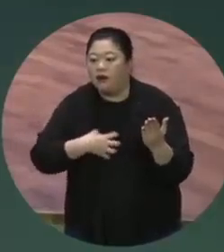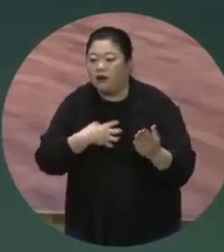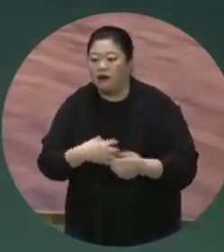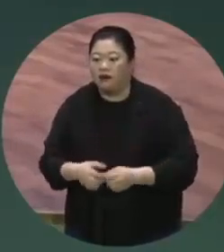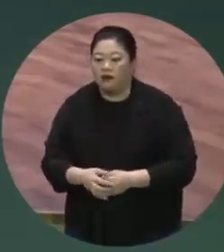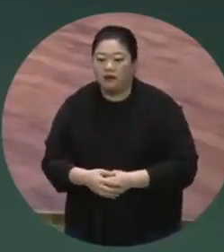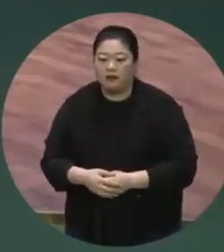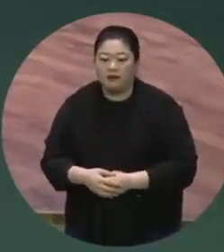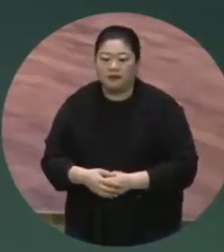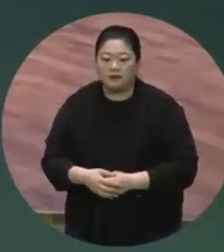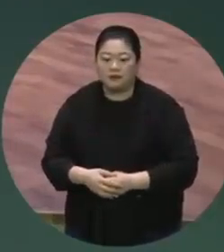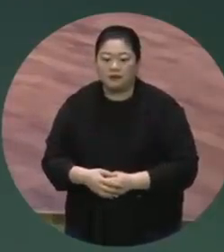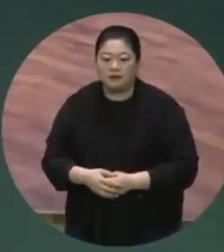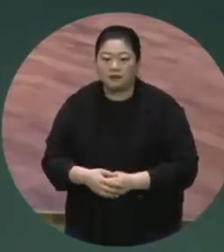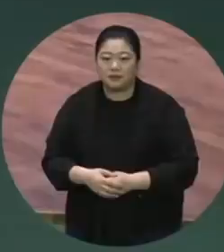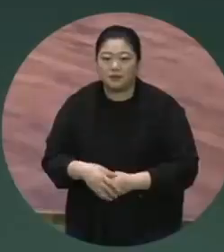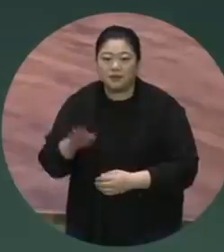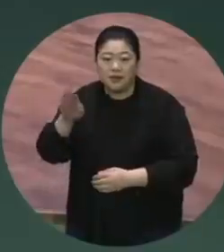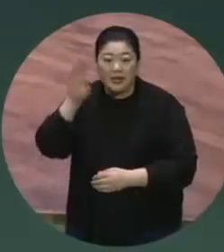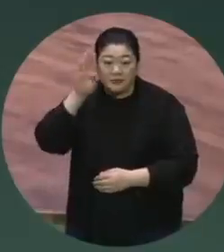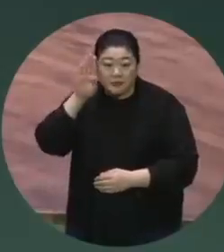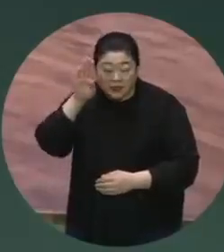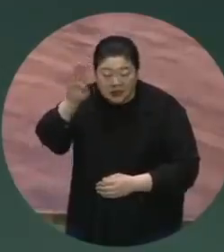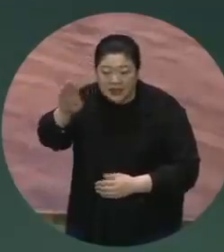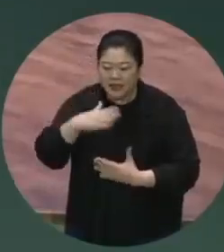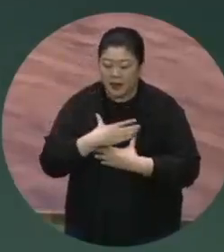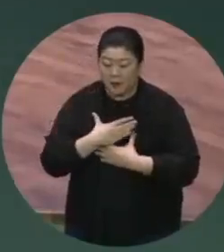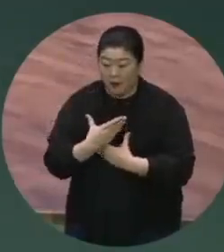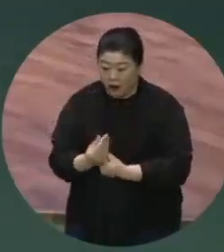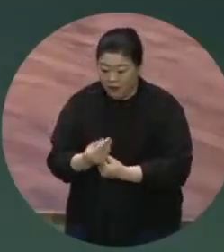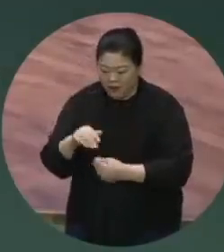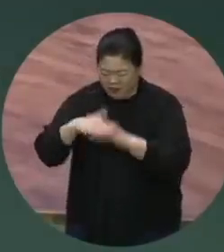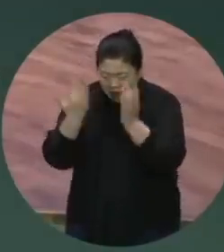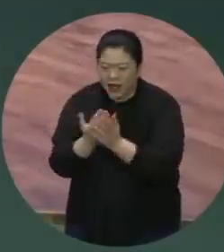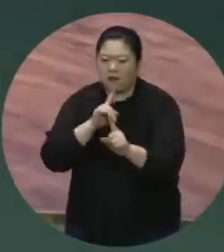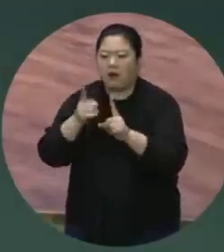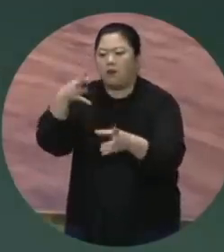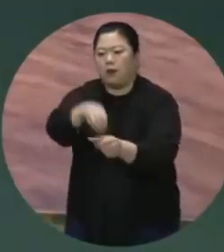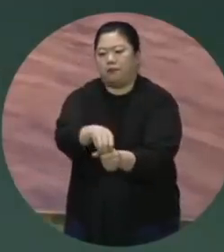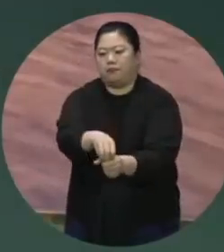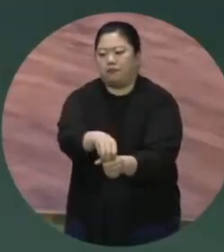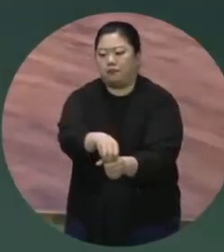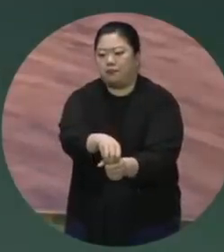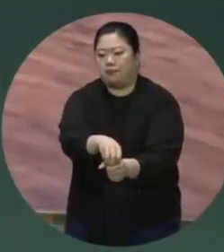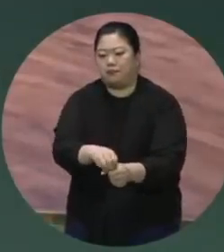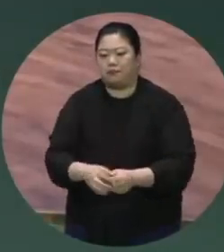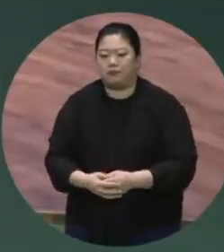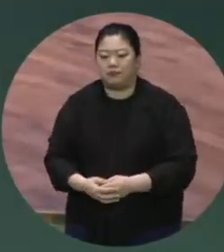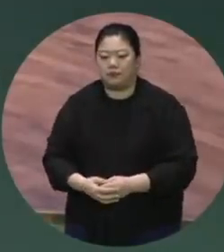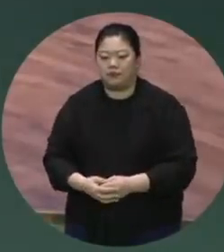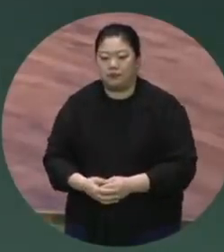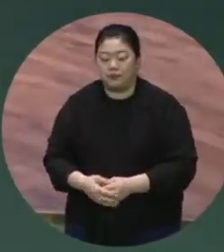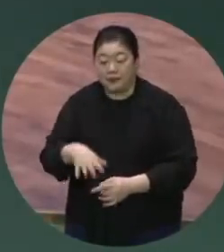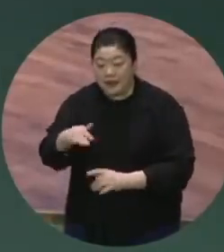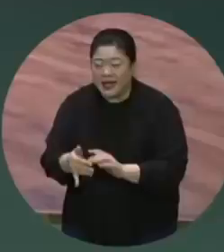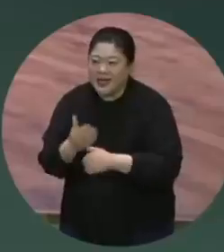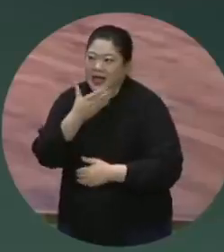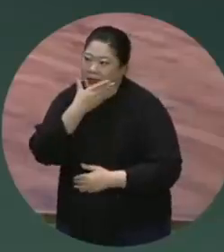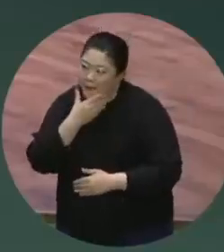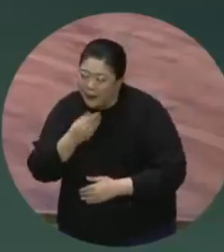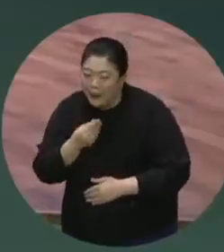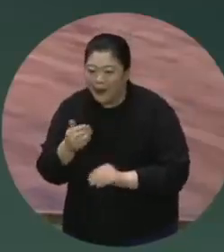이런 것들이 어디에 있냐? 전부 말씀 속에 다 있어요. 말씀 속에. 희망. 참